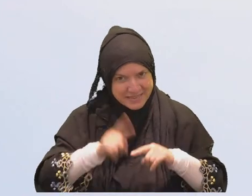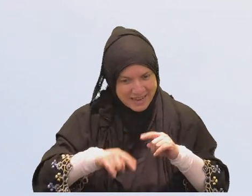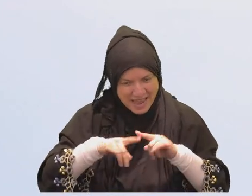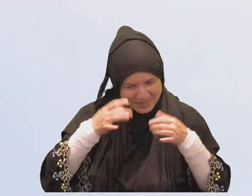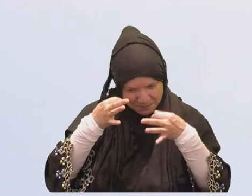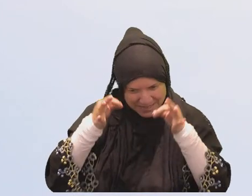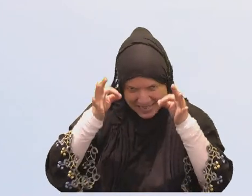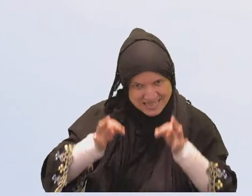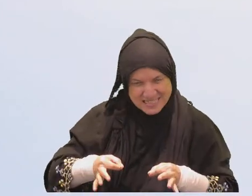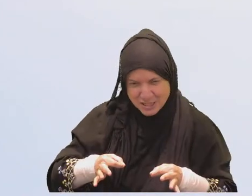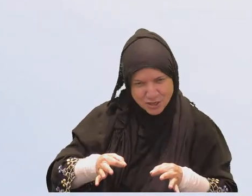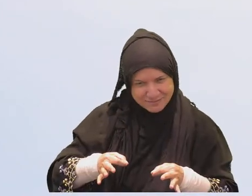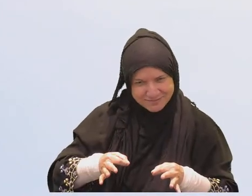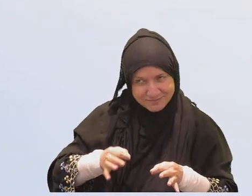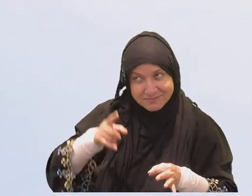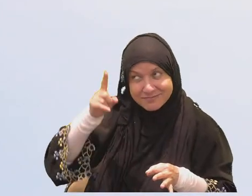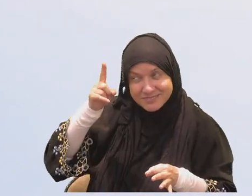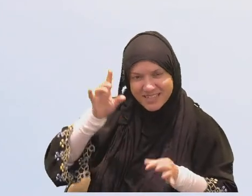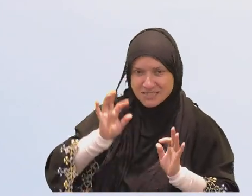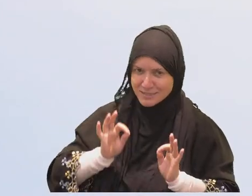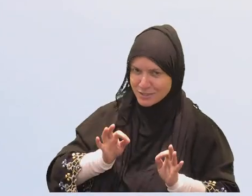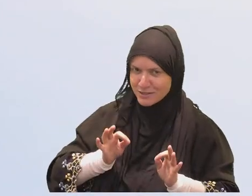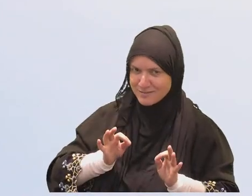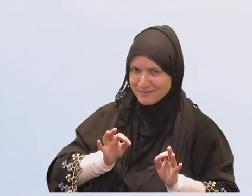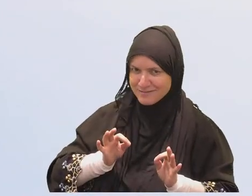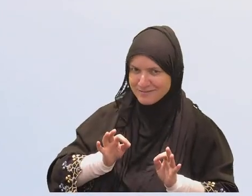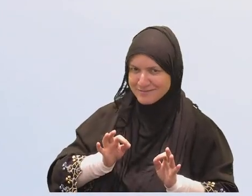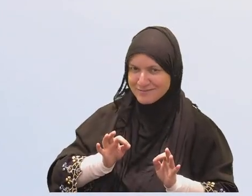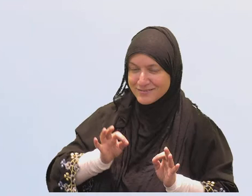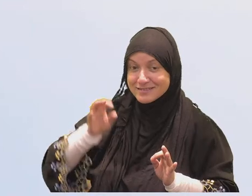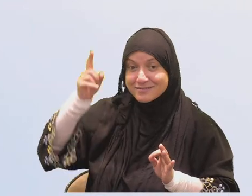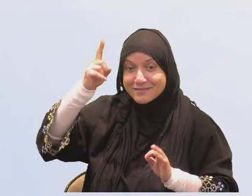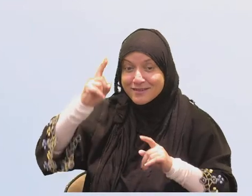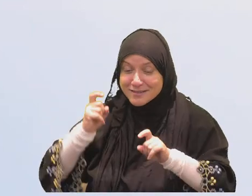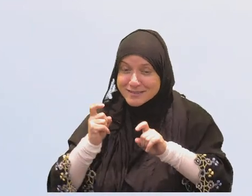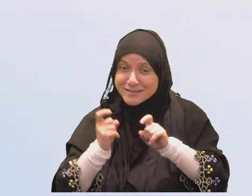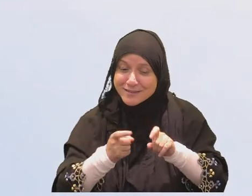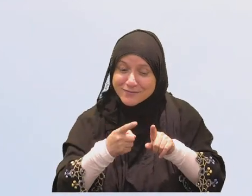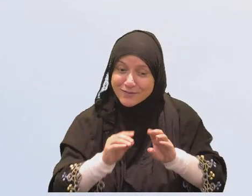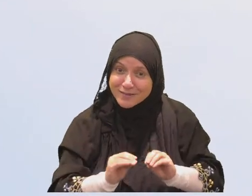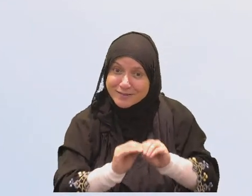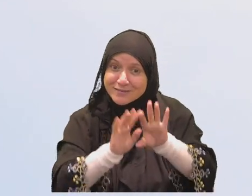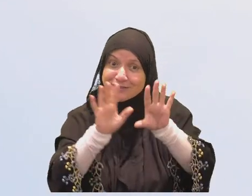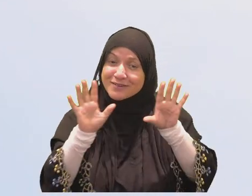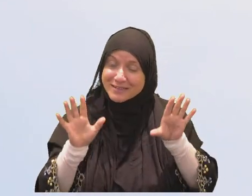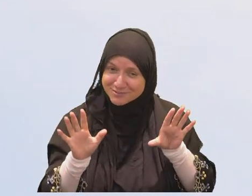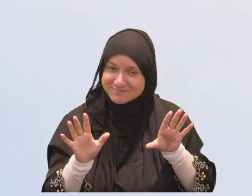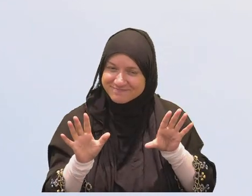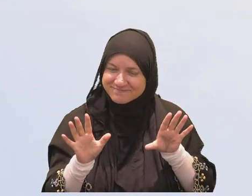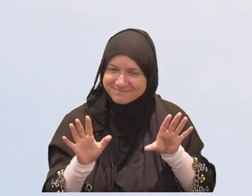Couldn't answer. Allah's given us clarity. وَلَيْسَ ذَكْرُكَ الْأُنْثَى